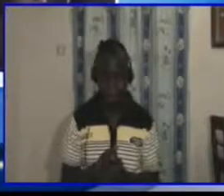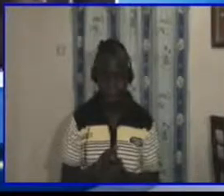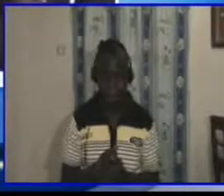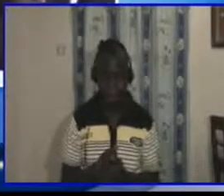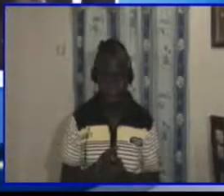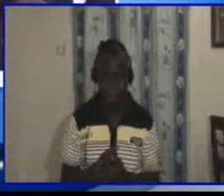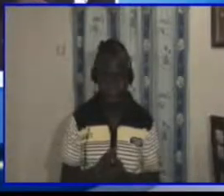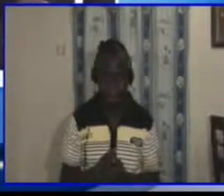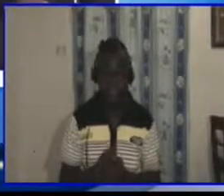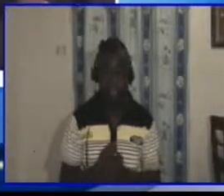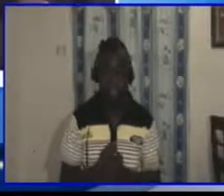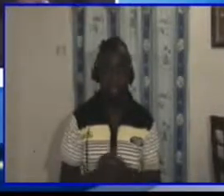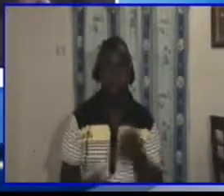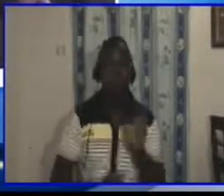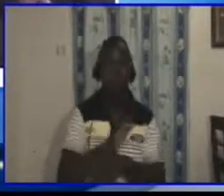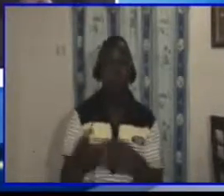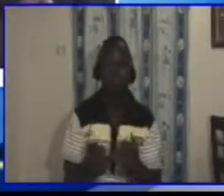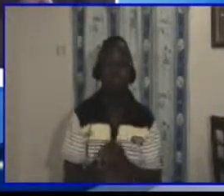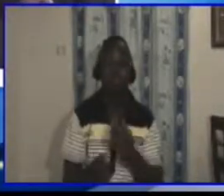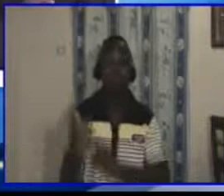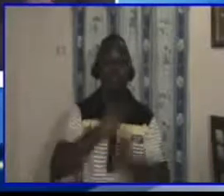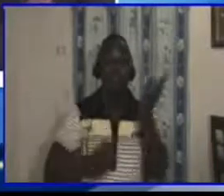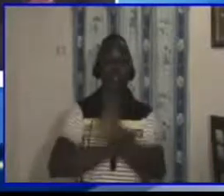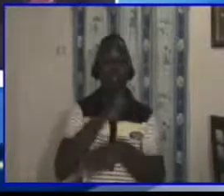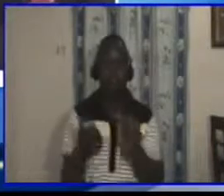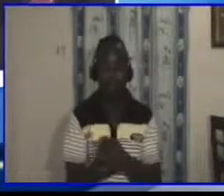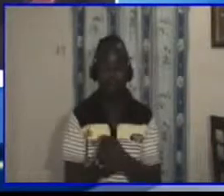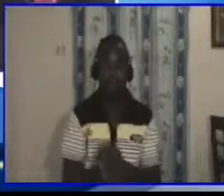capitolo 19 verso 5